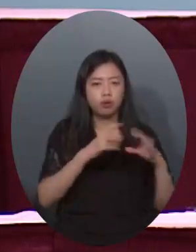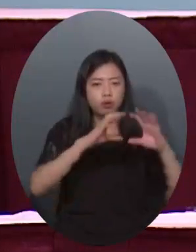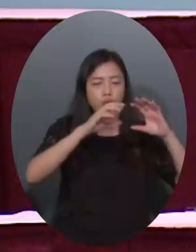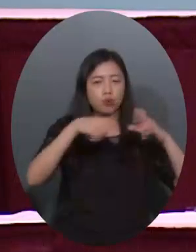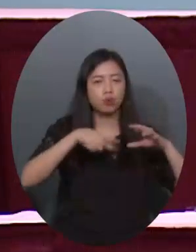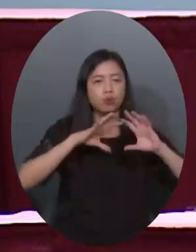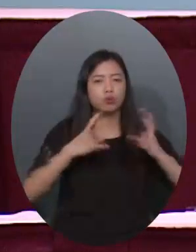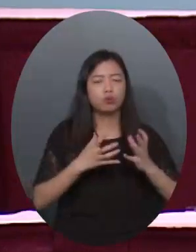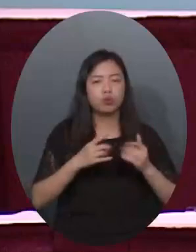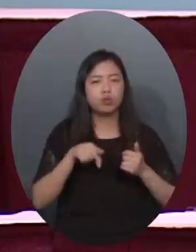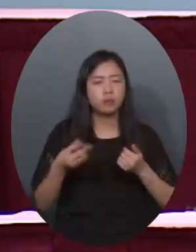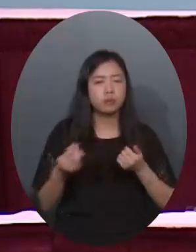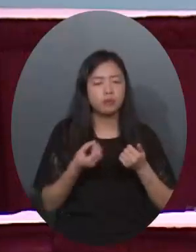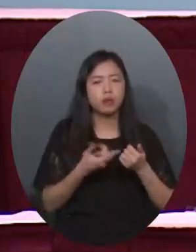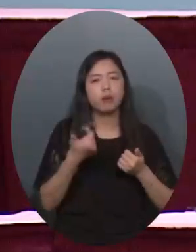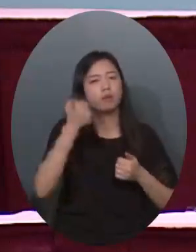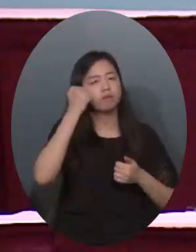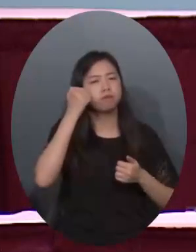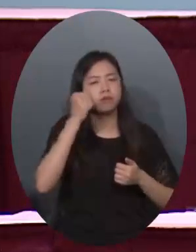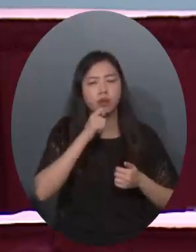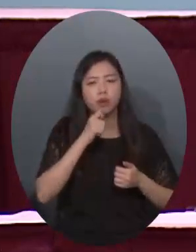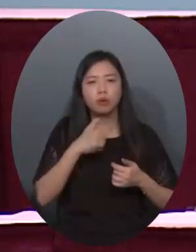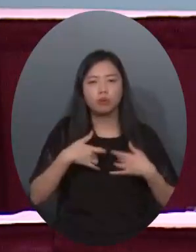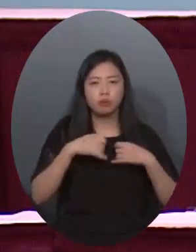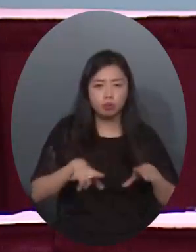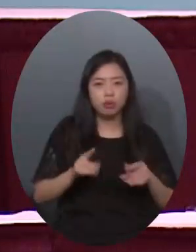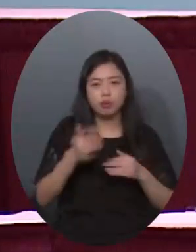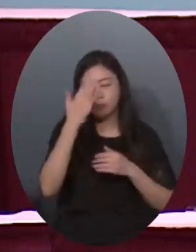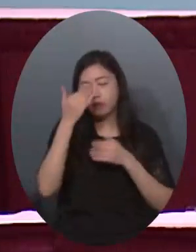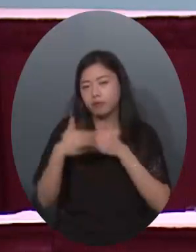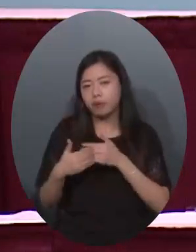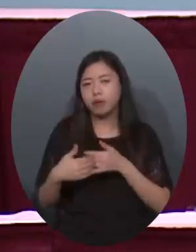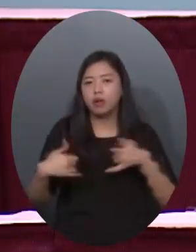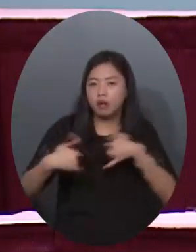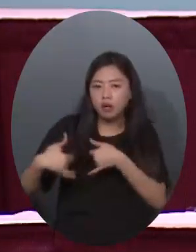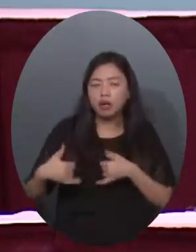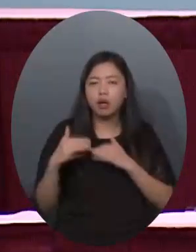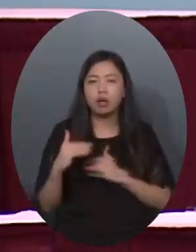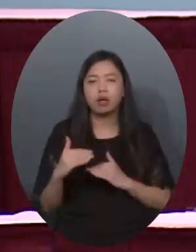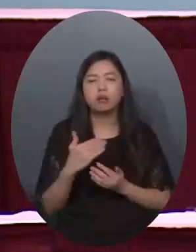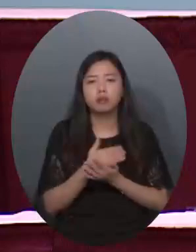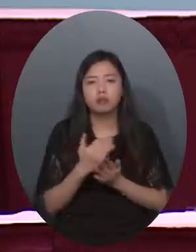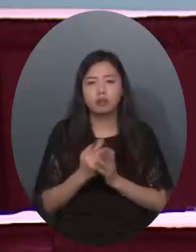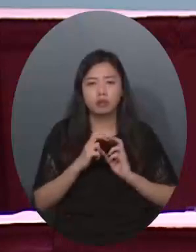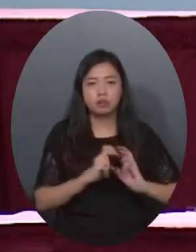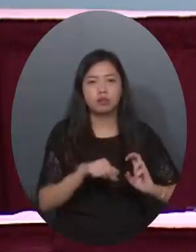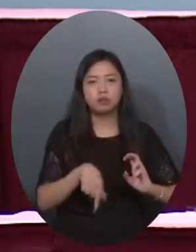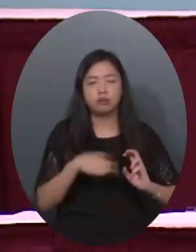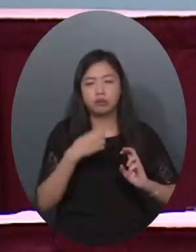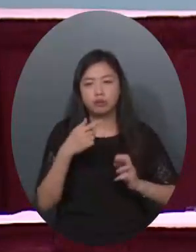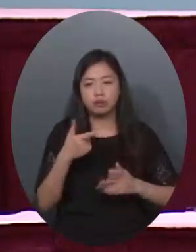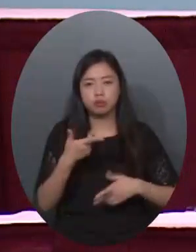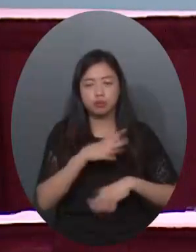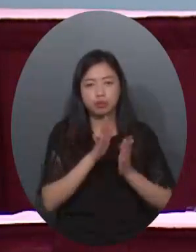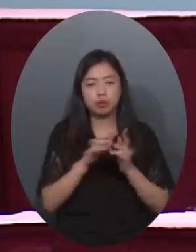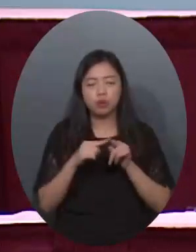不少挑戰，疫情和多項防疫限制措施導致港鐵的香港列車